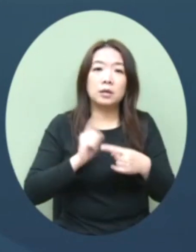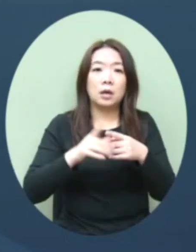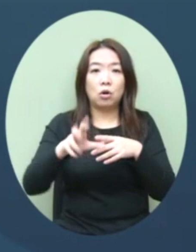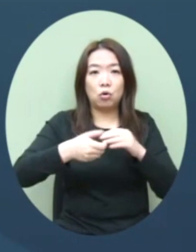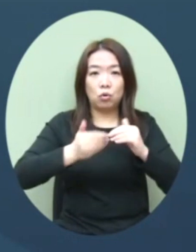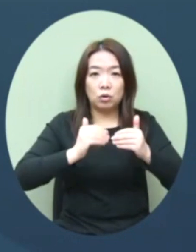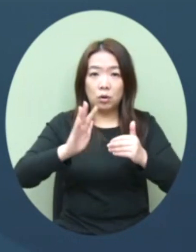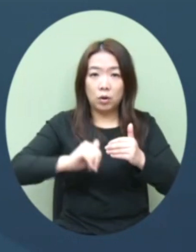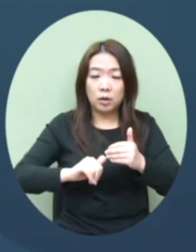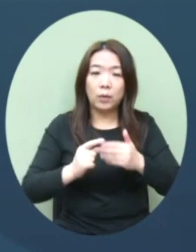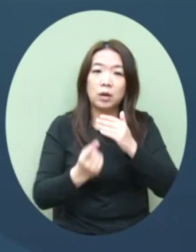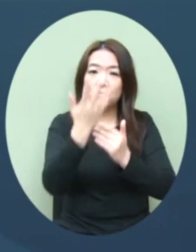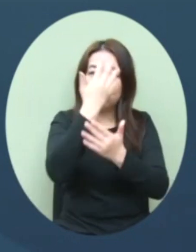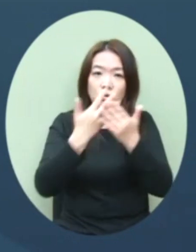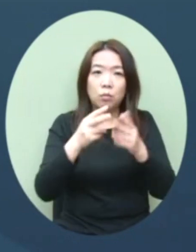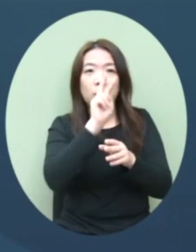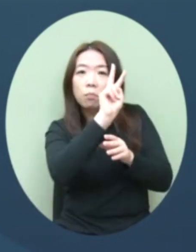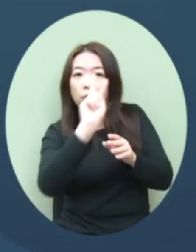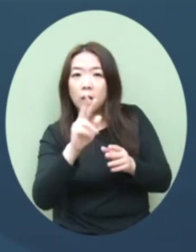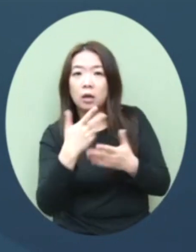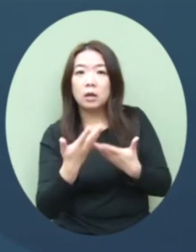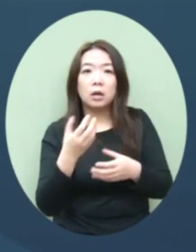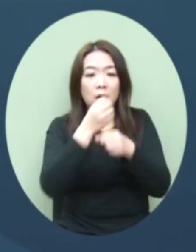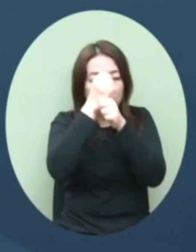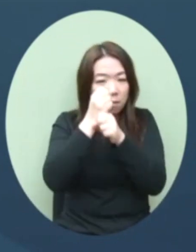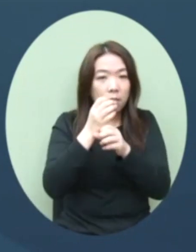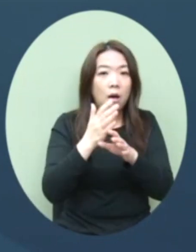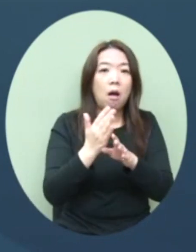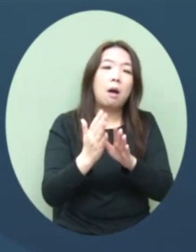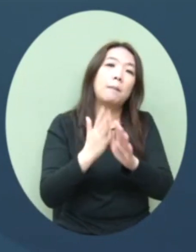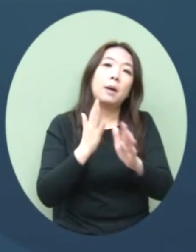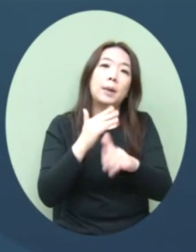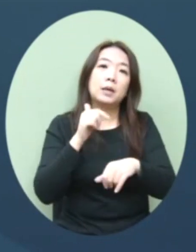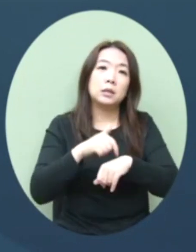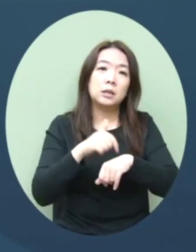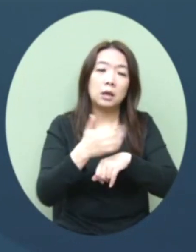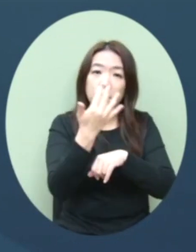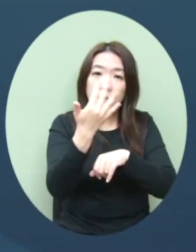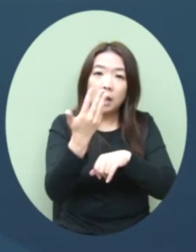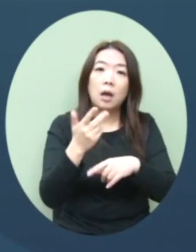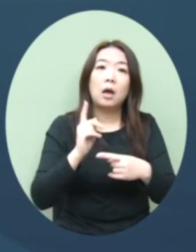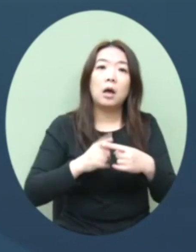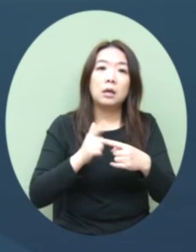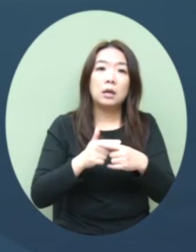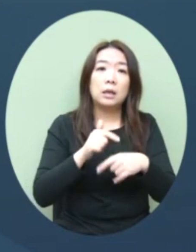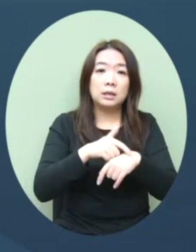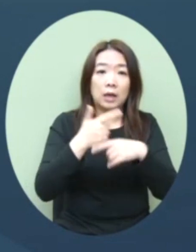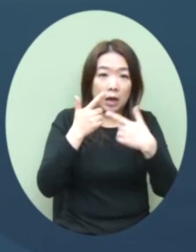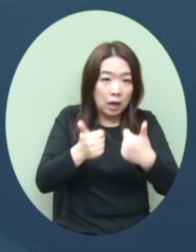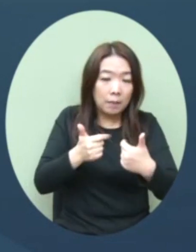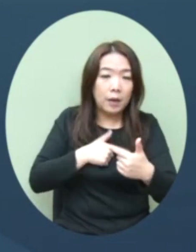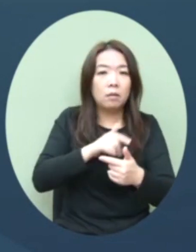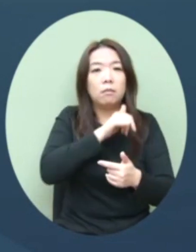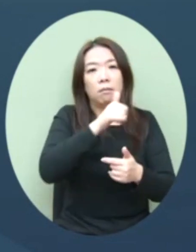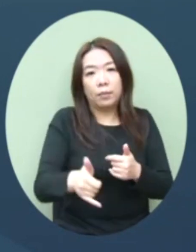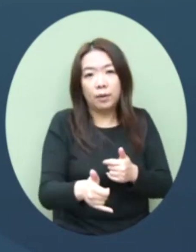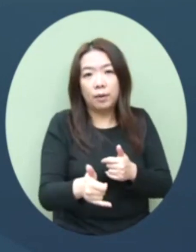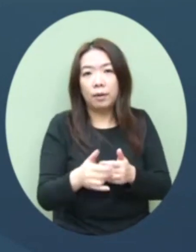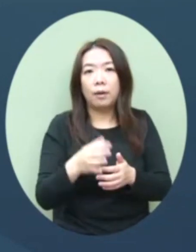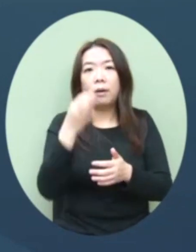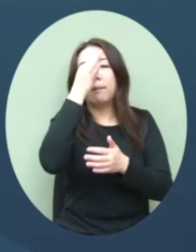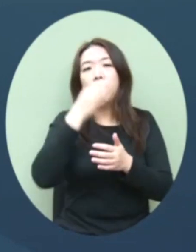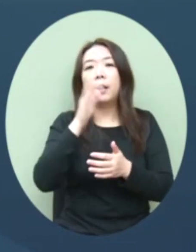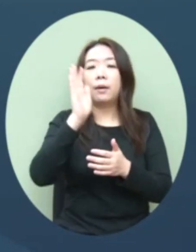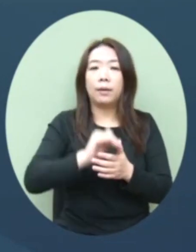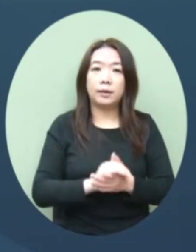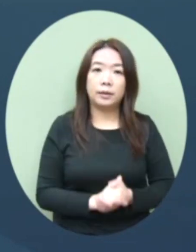或者可以在網上看到那個檢測的輪候的時間然後就在適時才去到這個站頭那裡